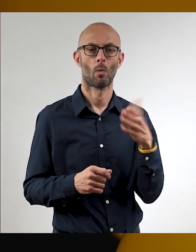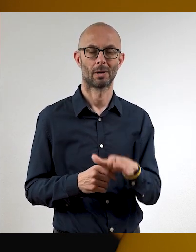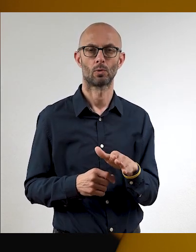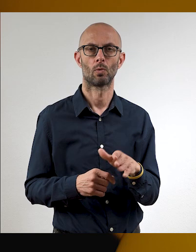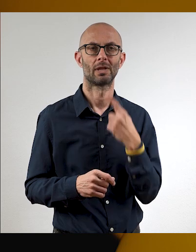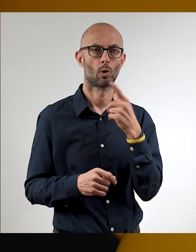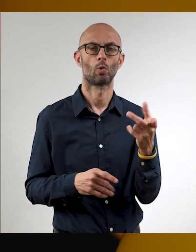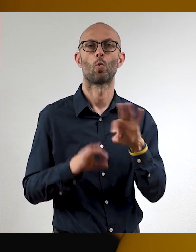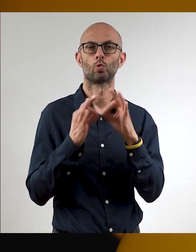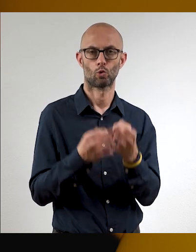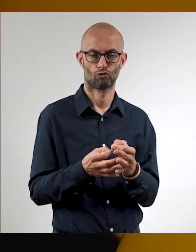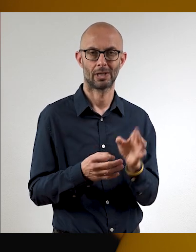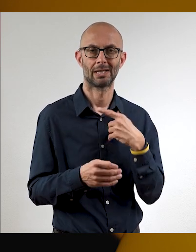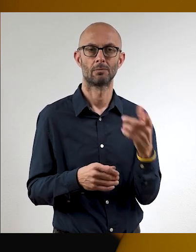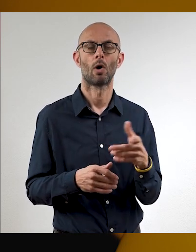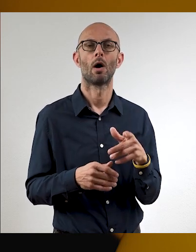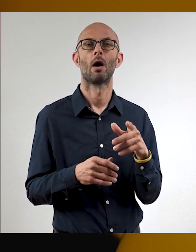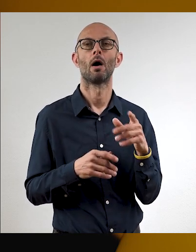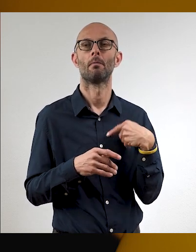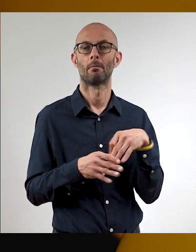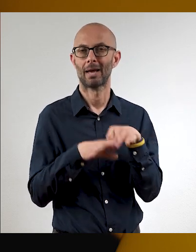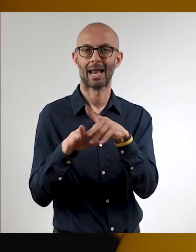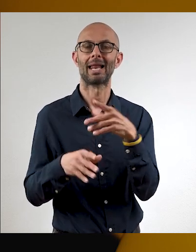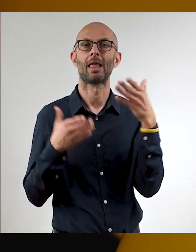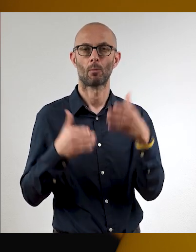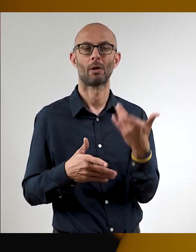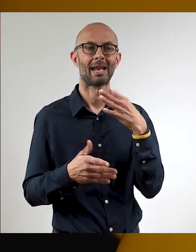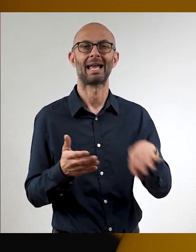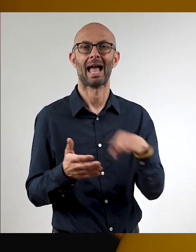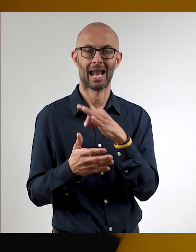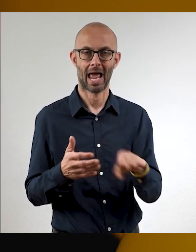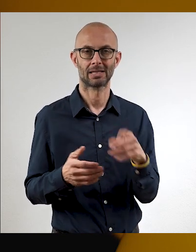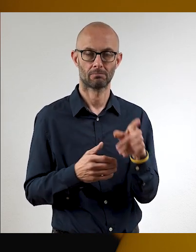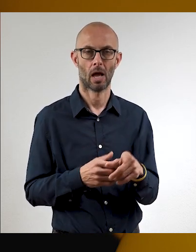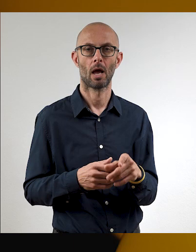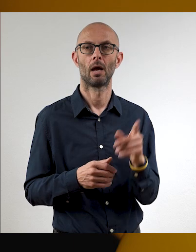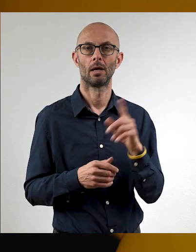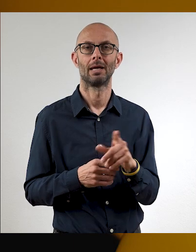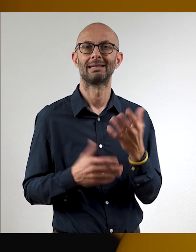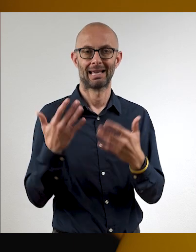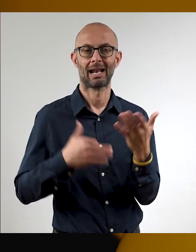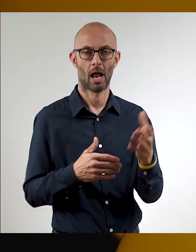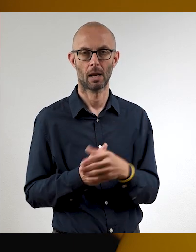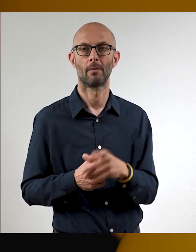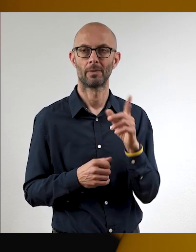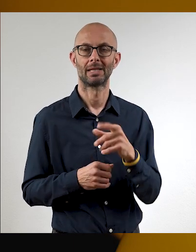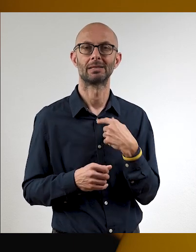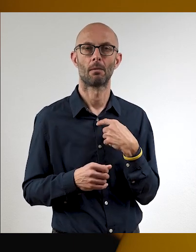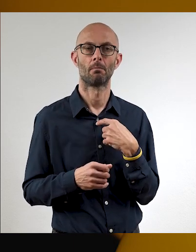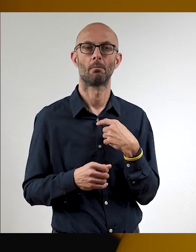in je umrl nekdo v družini in smo se polali na pogreb in je bila neka glasba, je igrala, ne,